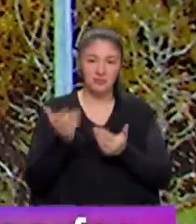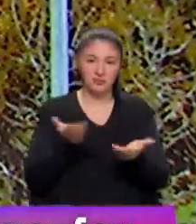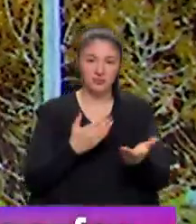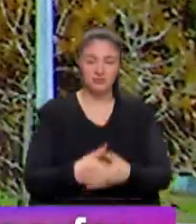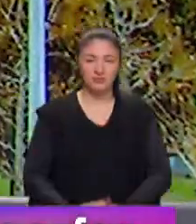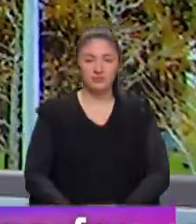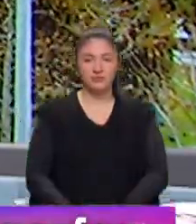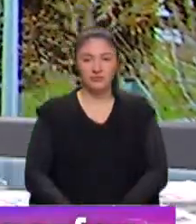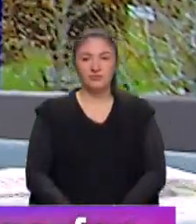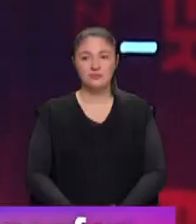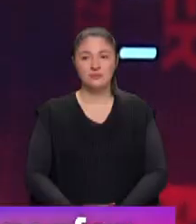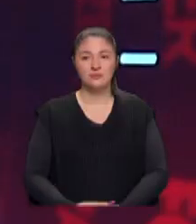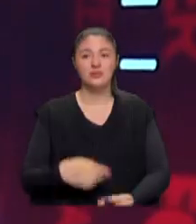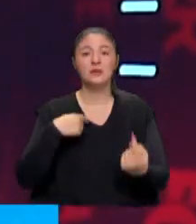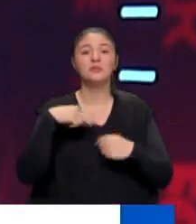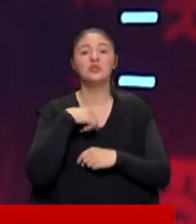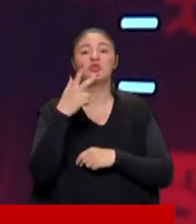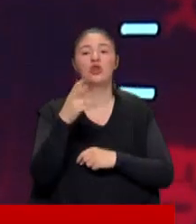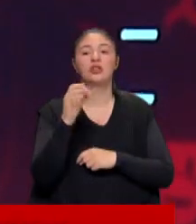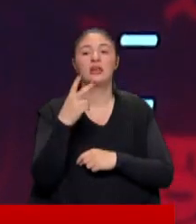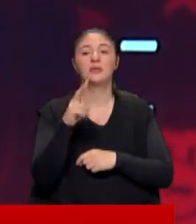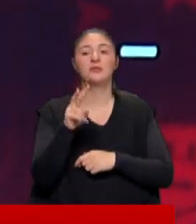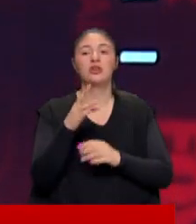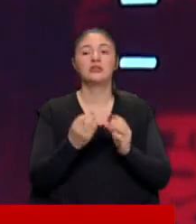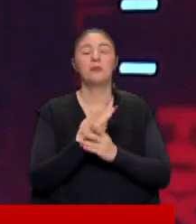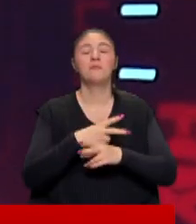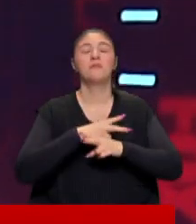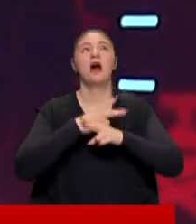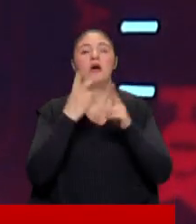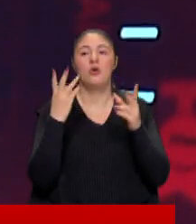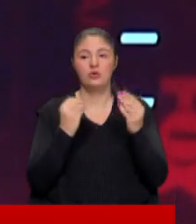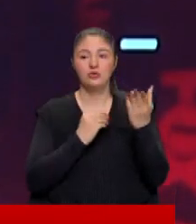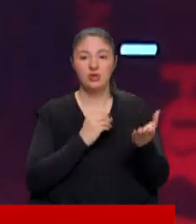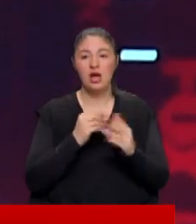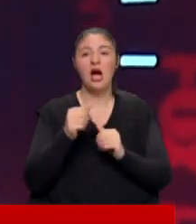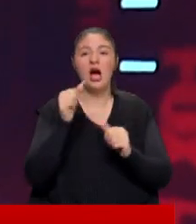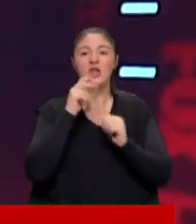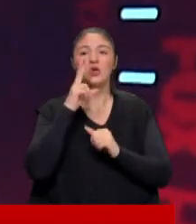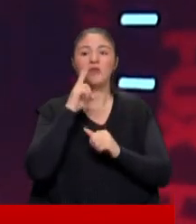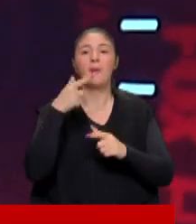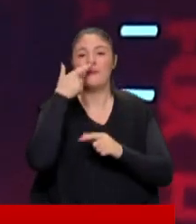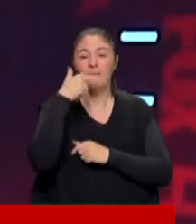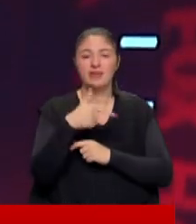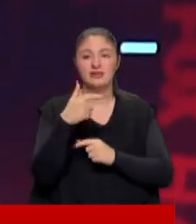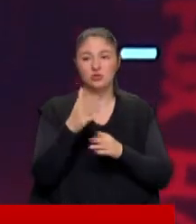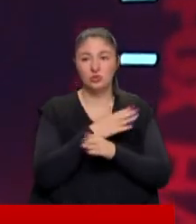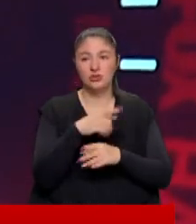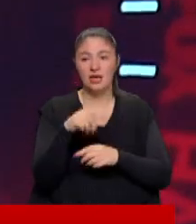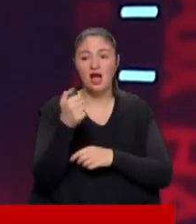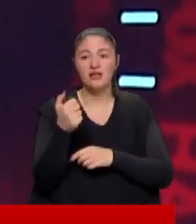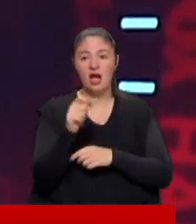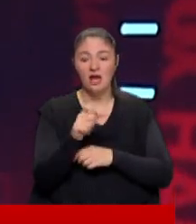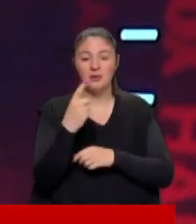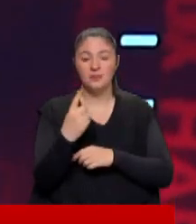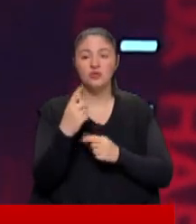Buyurun. Biz 3 Ocak 2024 sabahına uyandığımızda alkol, tütün ve akaryakıt ürünlerinde 6